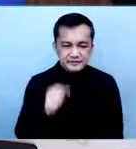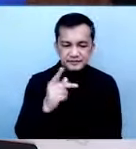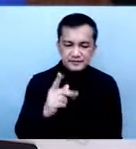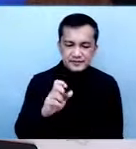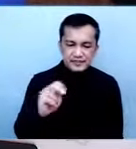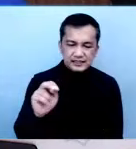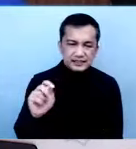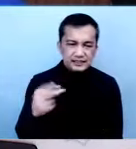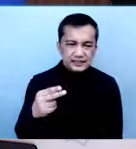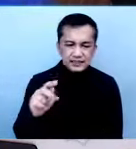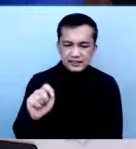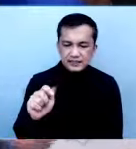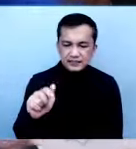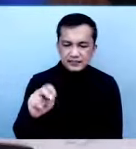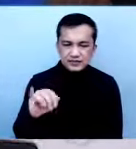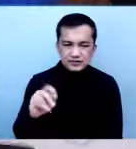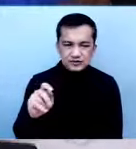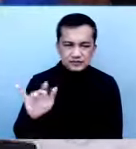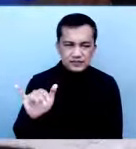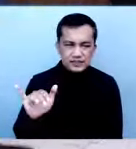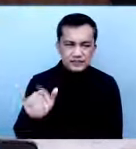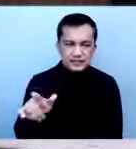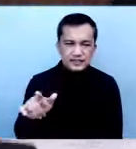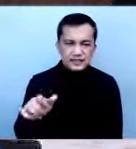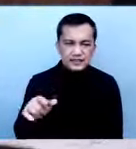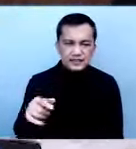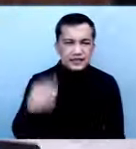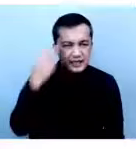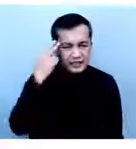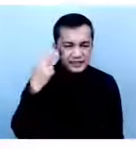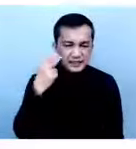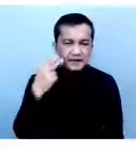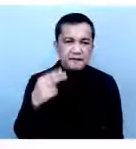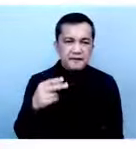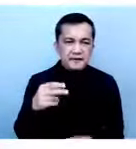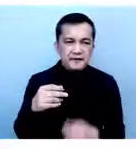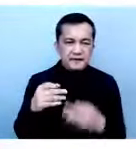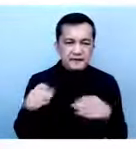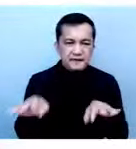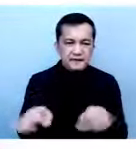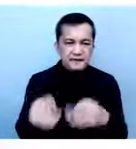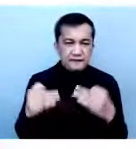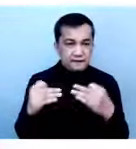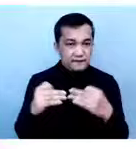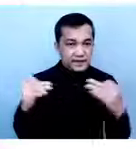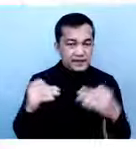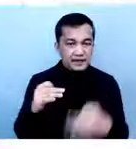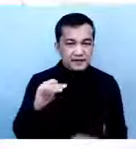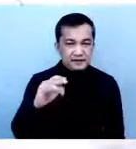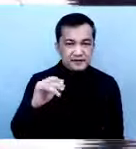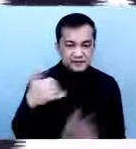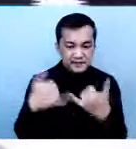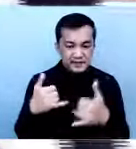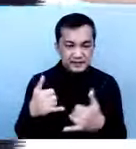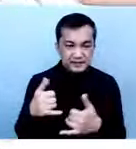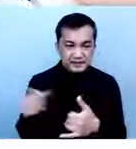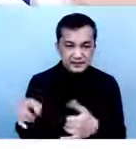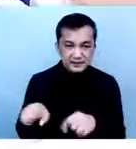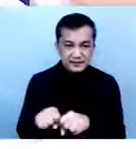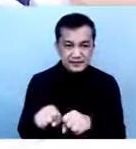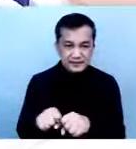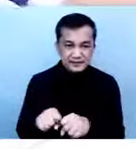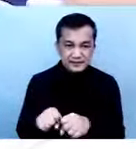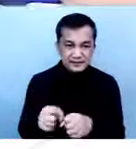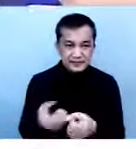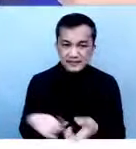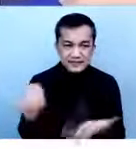Tanhusay, ang Head of Operations ng Fair Play. Good morning sa'yo, Kenneth! Siyempre, magtatanggal din siya ng sapato. Kenneth, dito ka na! Join din siya, Kenneth!